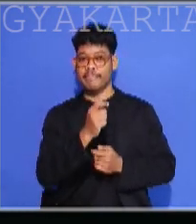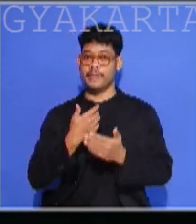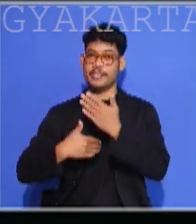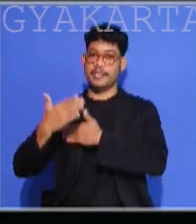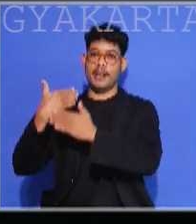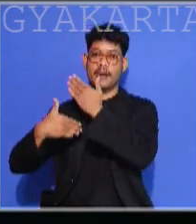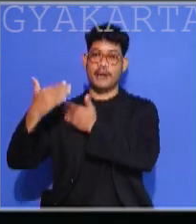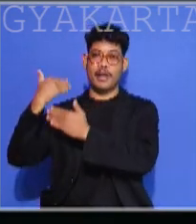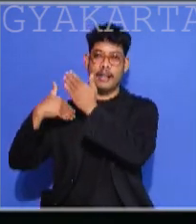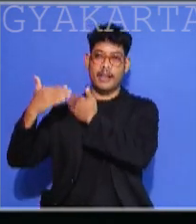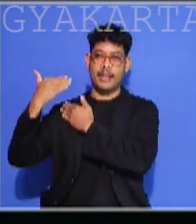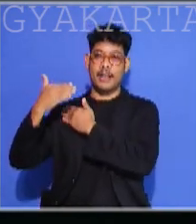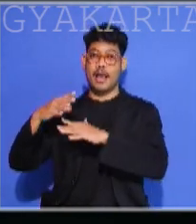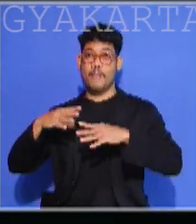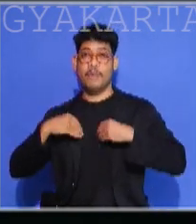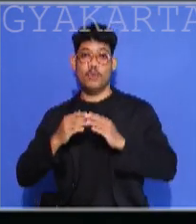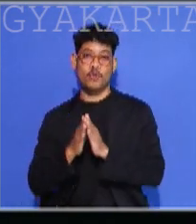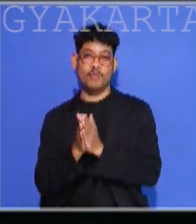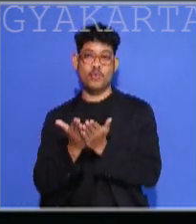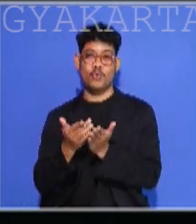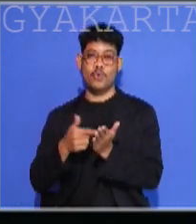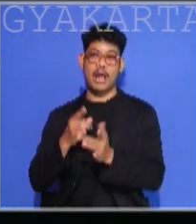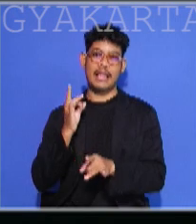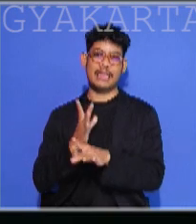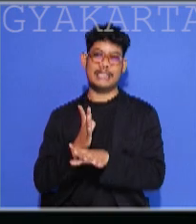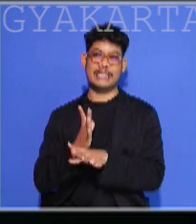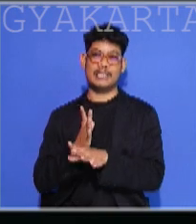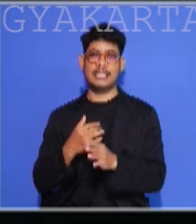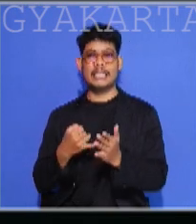danendatkan Buu pelaratis beris